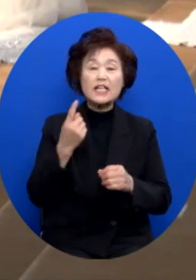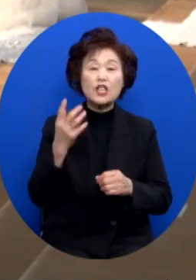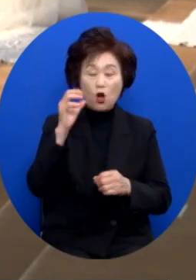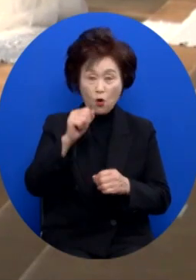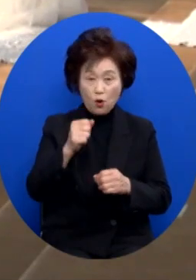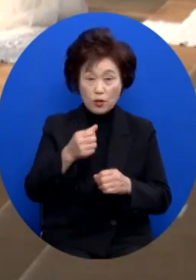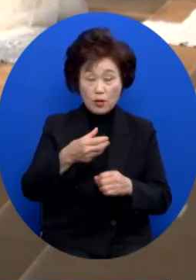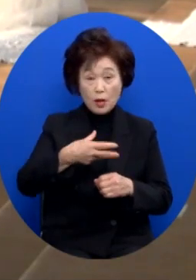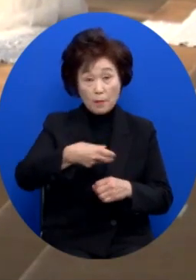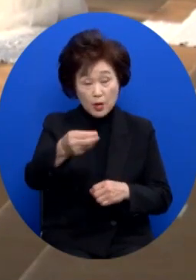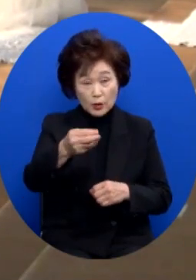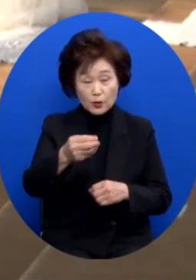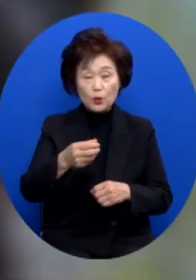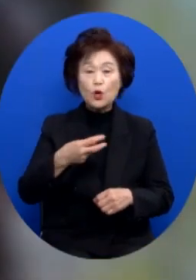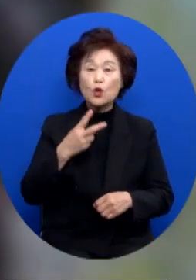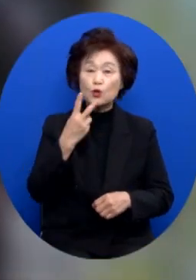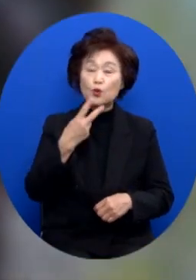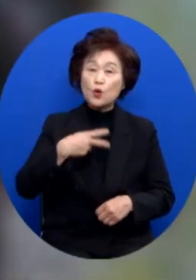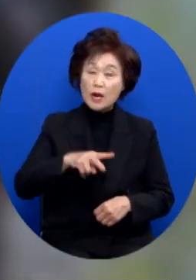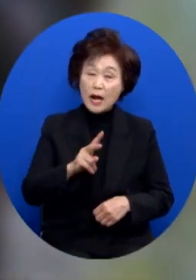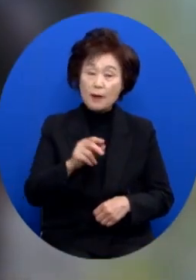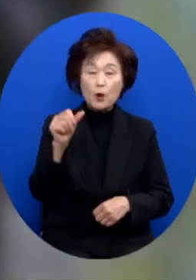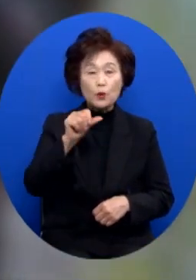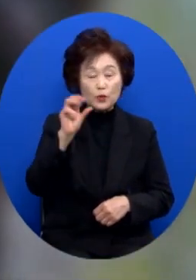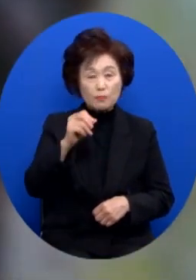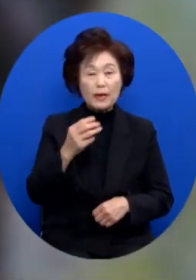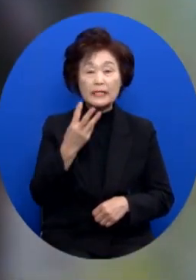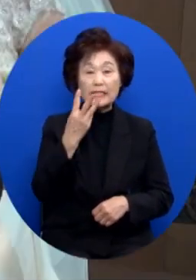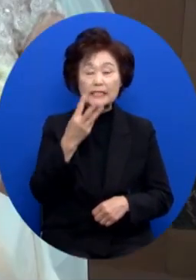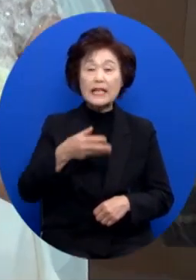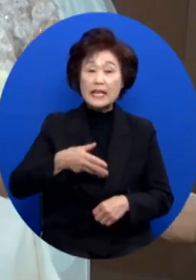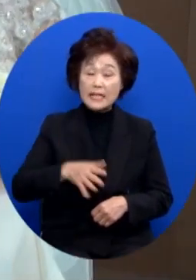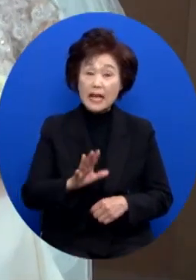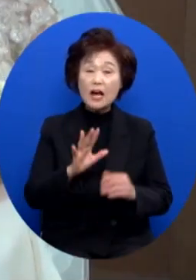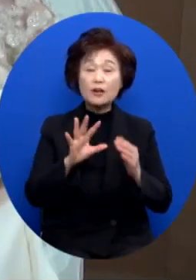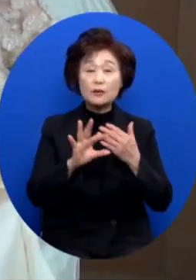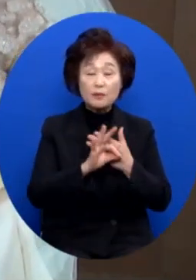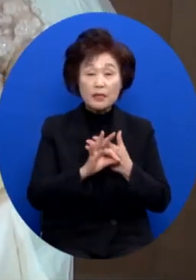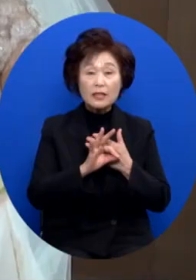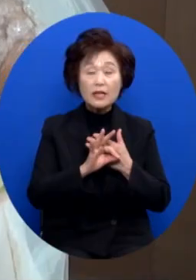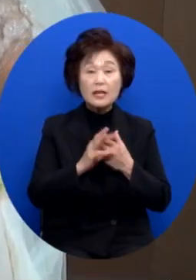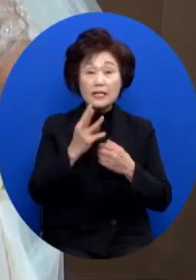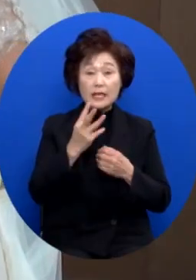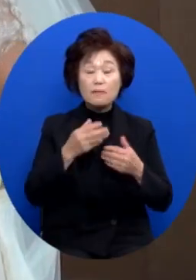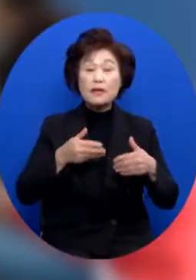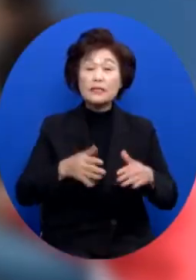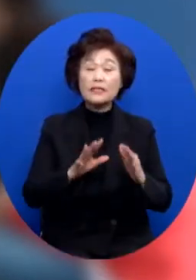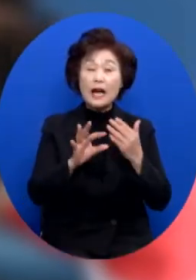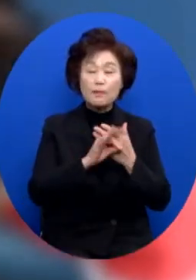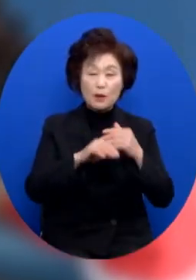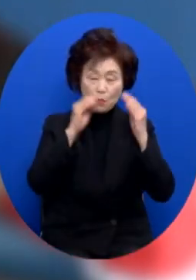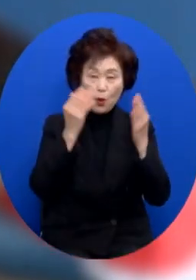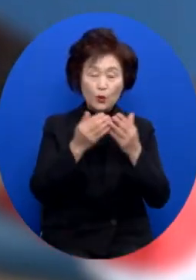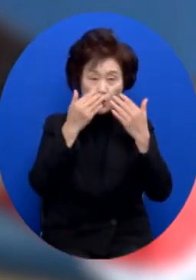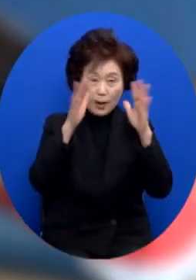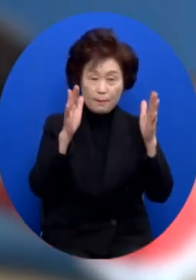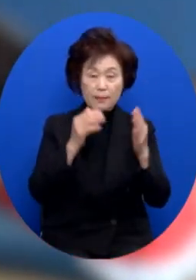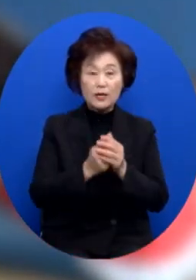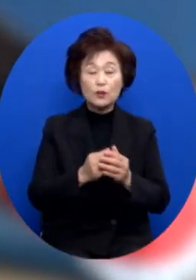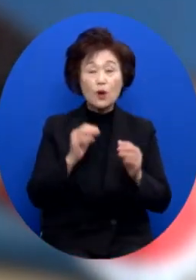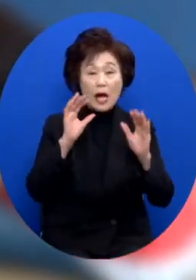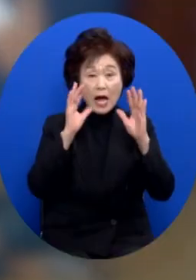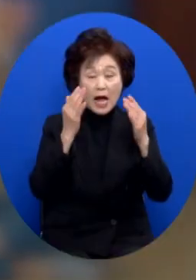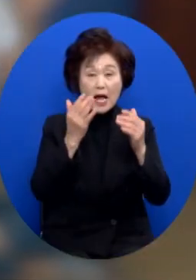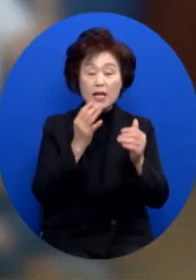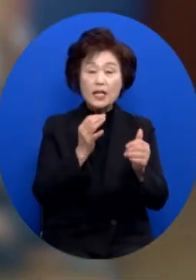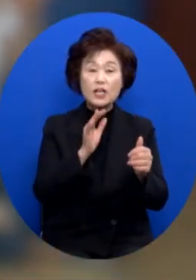둘을 낳으면 5천만 원 셋을 낳으면 전액 감면해 주는 대책을 제시했습니다 또 아동수당과